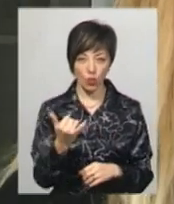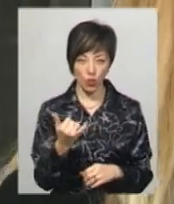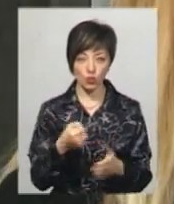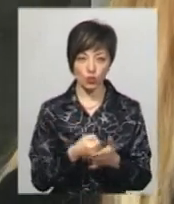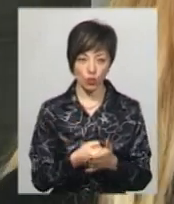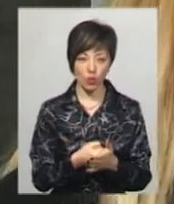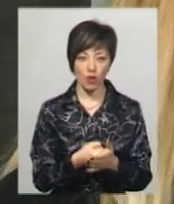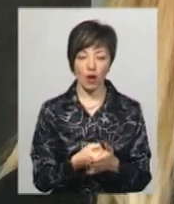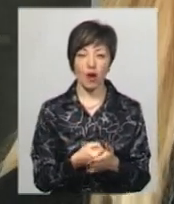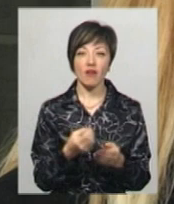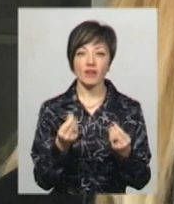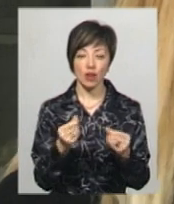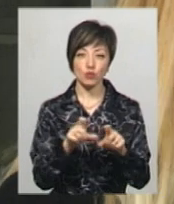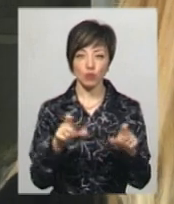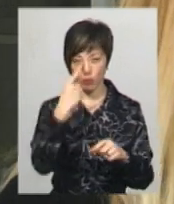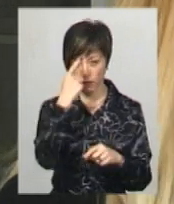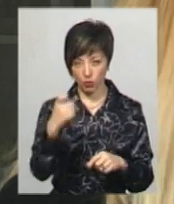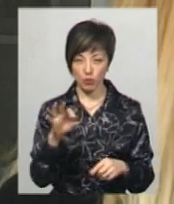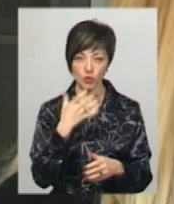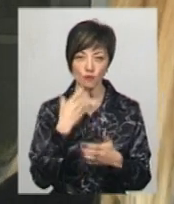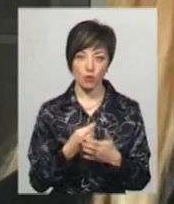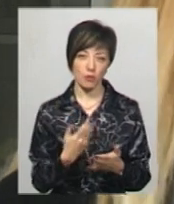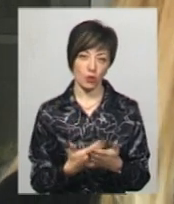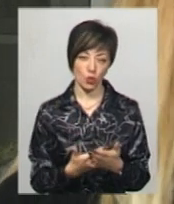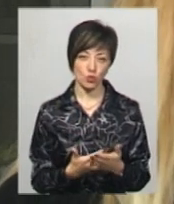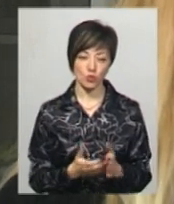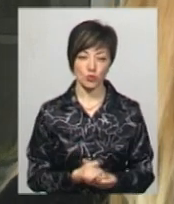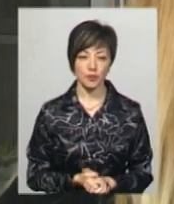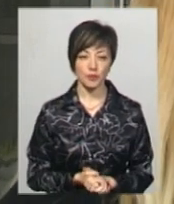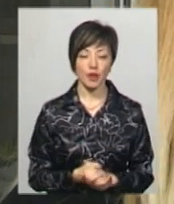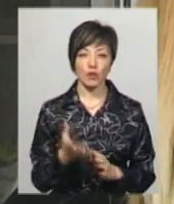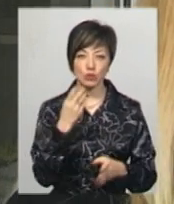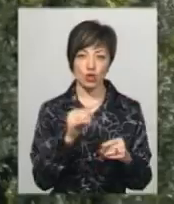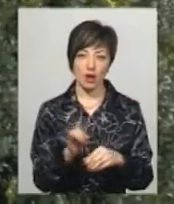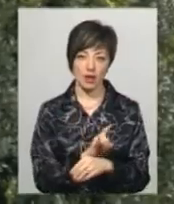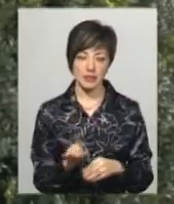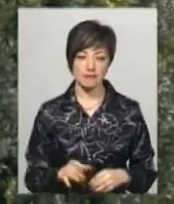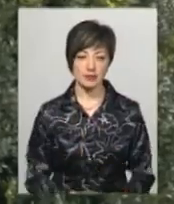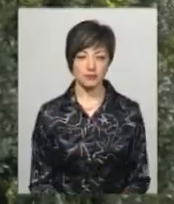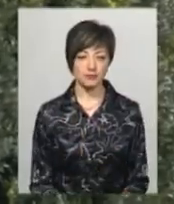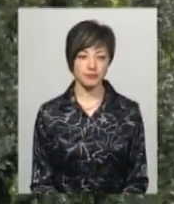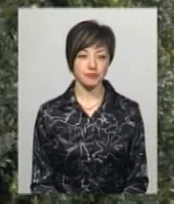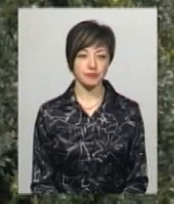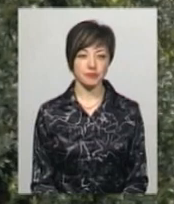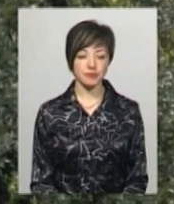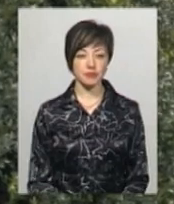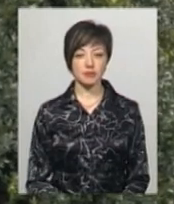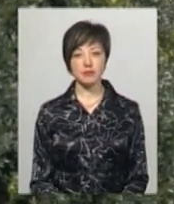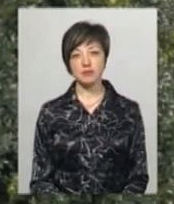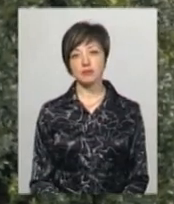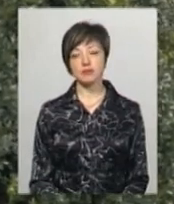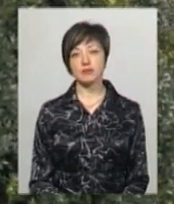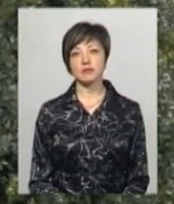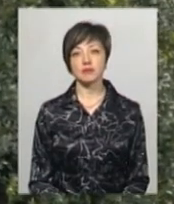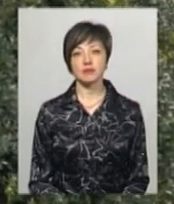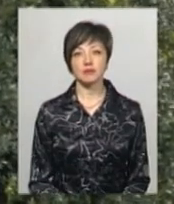до фінустанови і повідомити про свою підозру у шахрайстві. Тетяна Ворожцова, Дем'ян Цегольник, новини